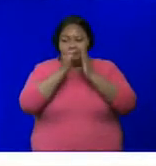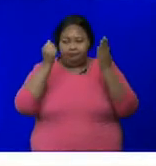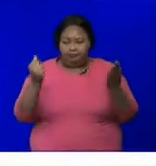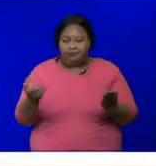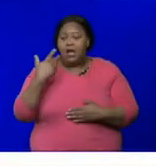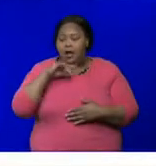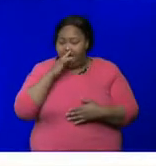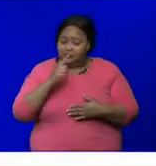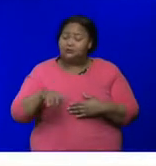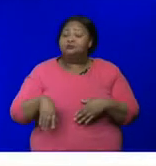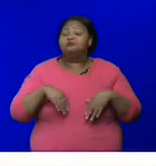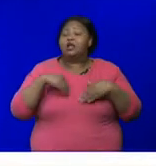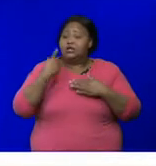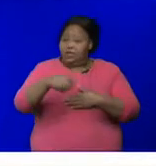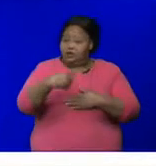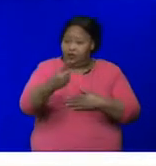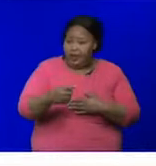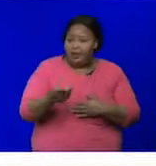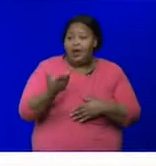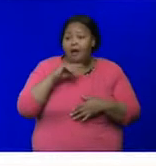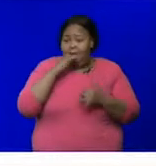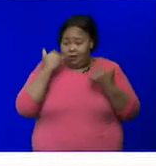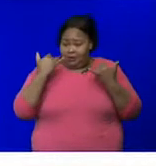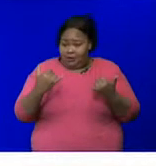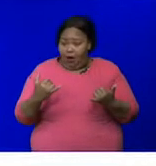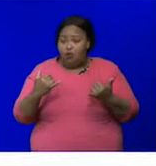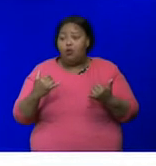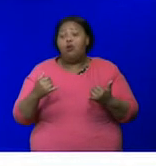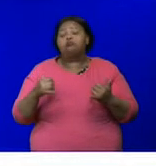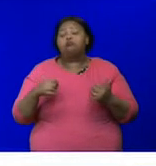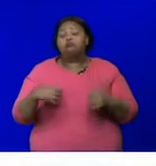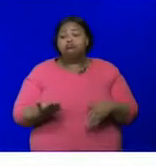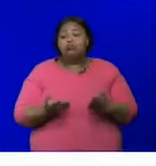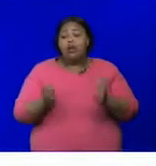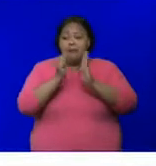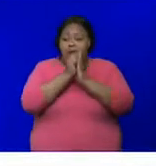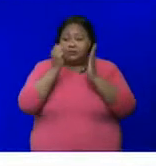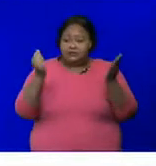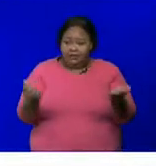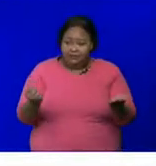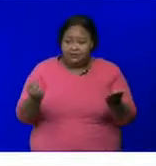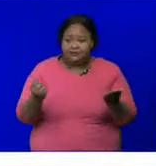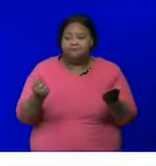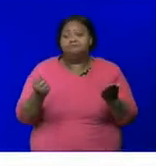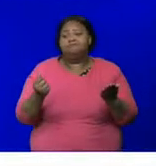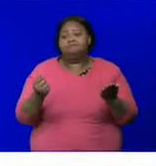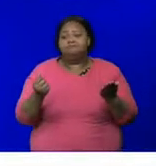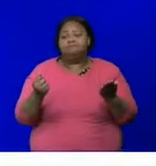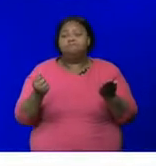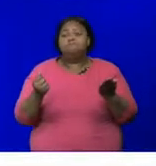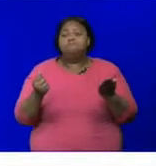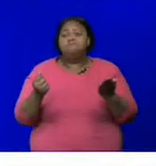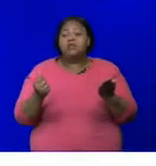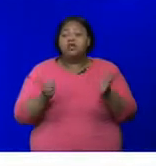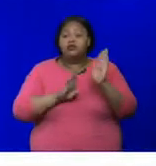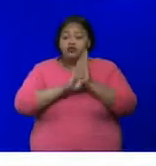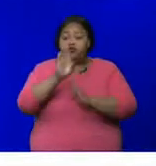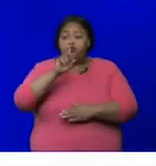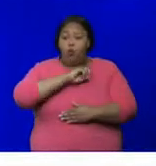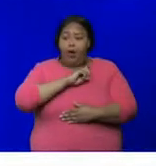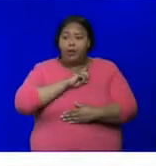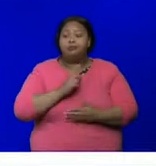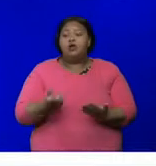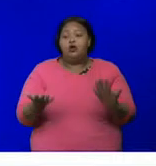amaphephandzaba asathuthukile asasebenzisa ubuchwephesha njengoba liphepha seliyafunzeka kubo ke bongqondo mshina. Uthi